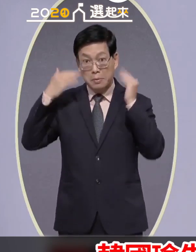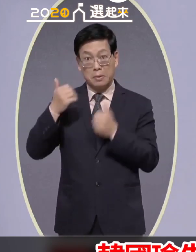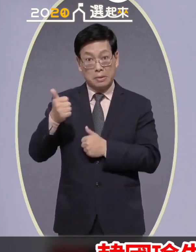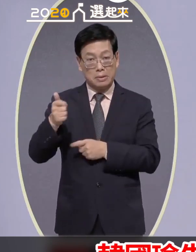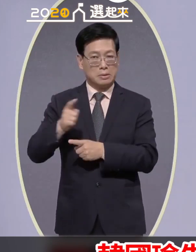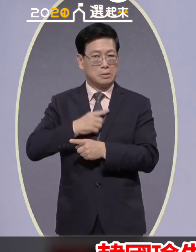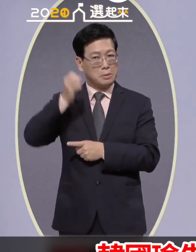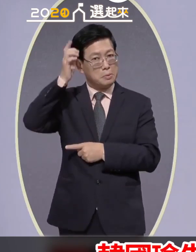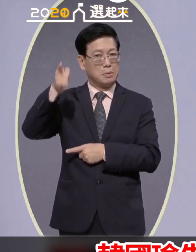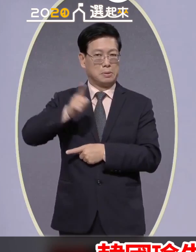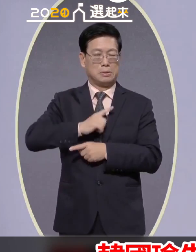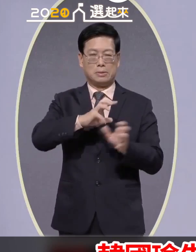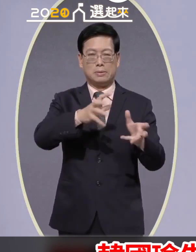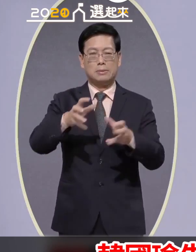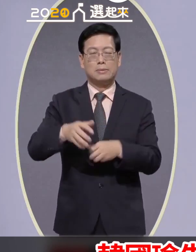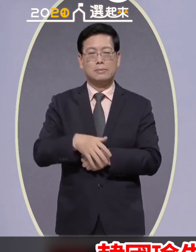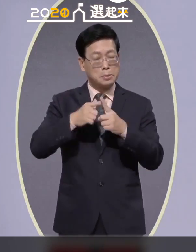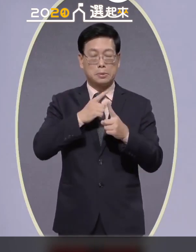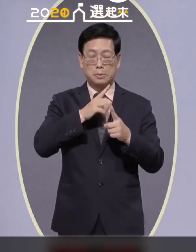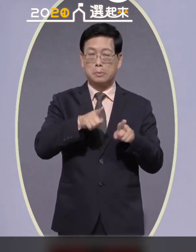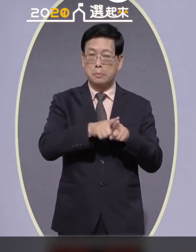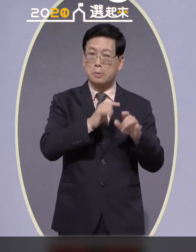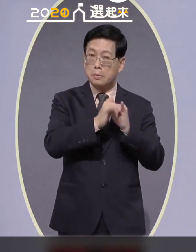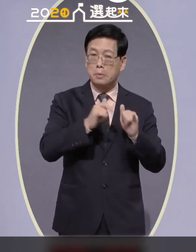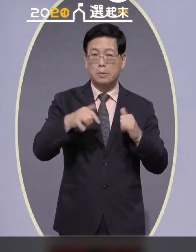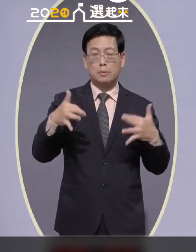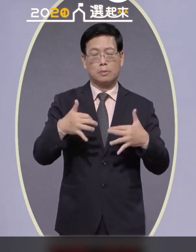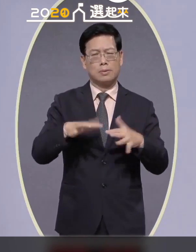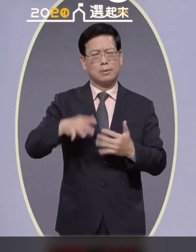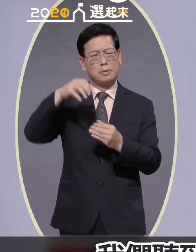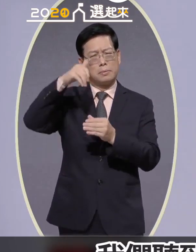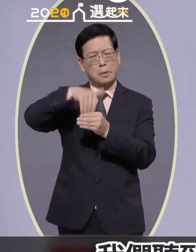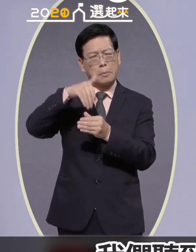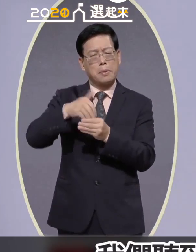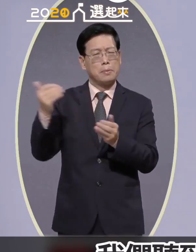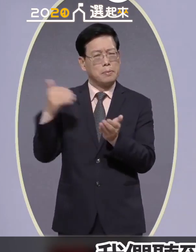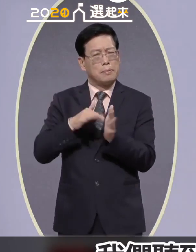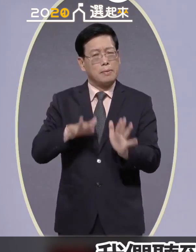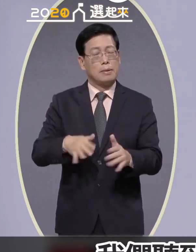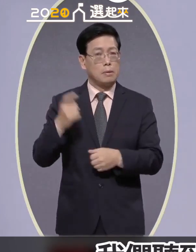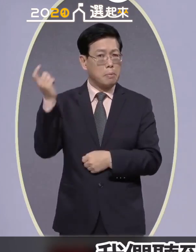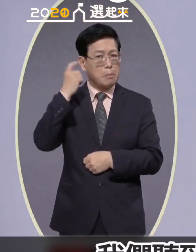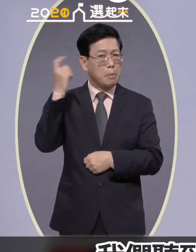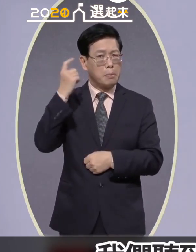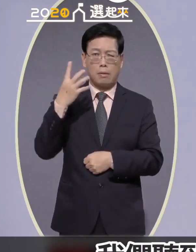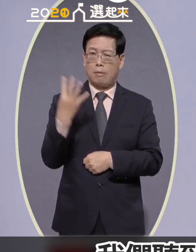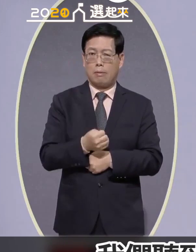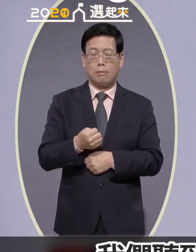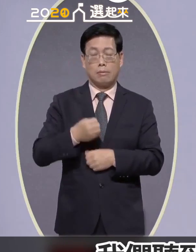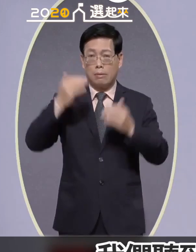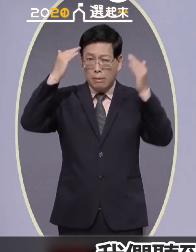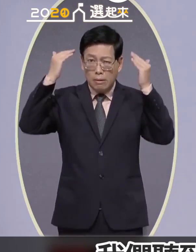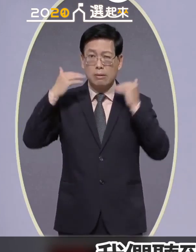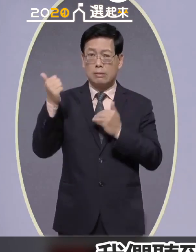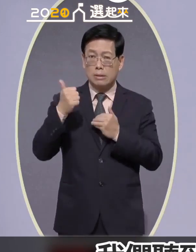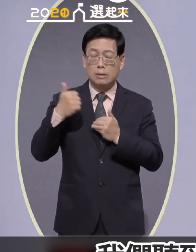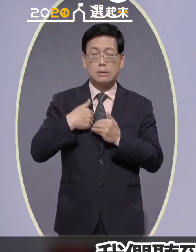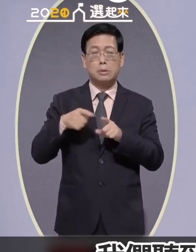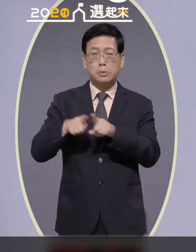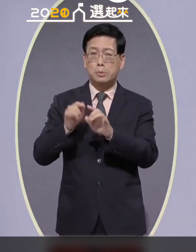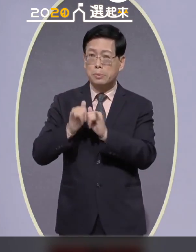能已经忘记了世界。这次选举以来，我们听到这个韩国瑜先生讲了很多庶